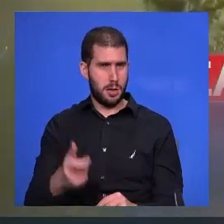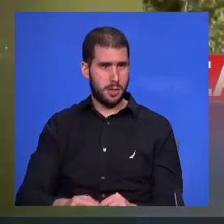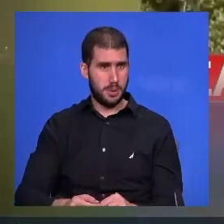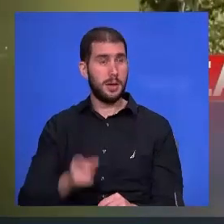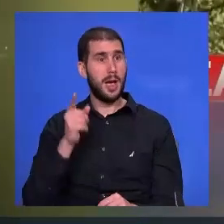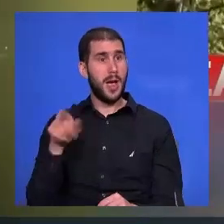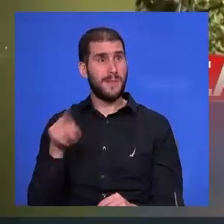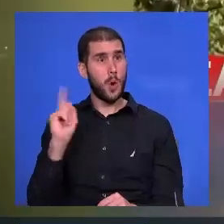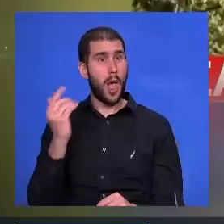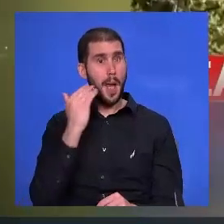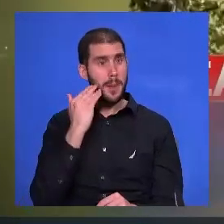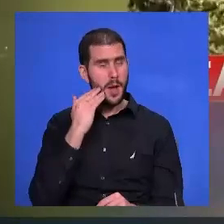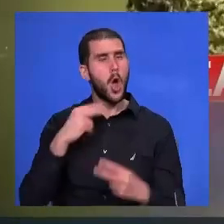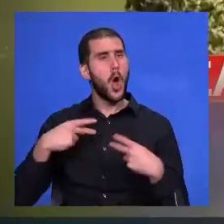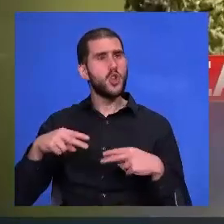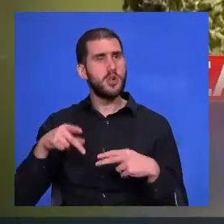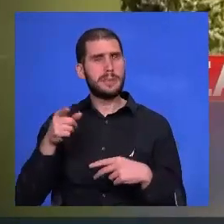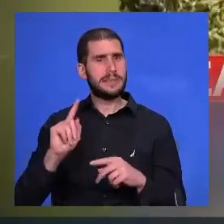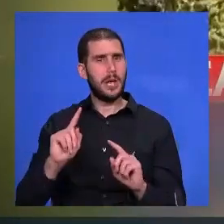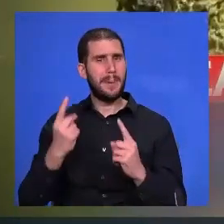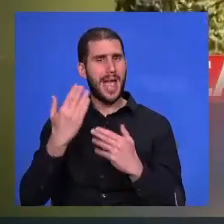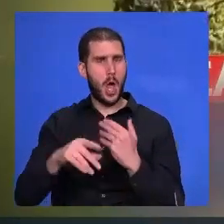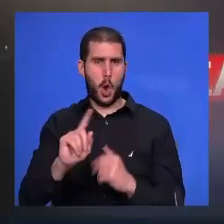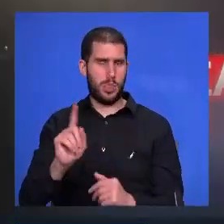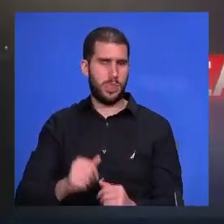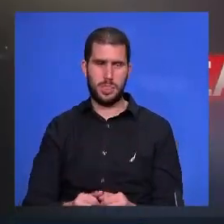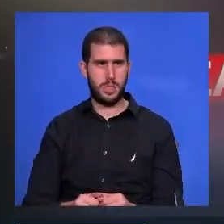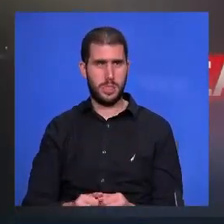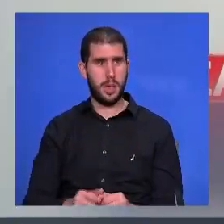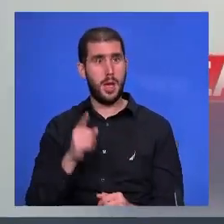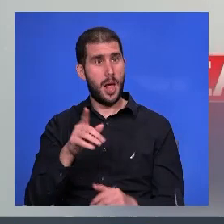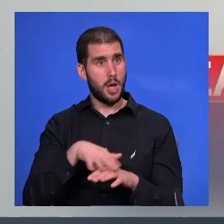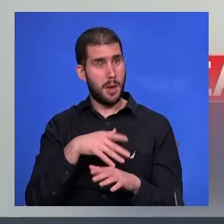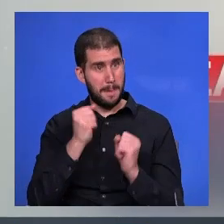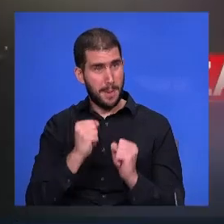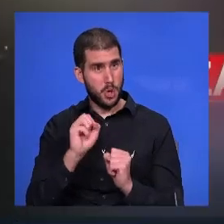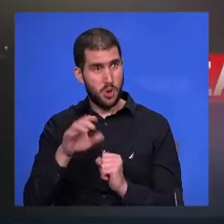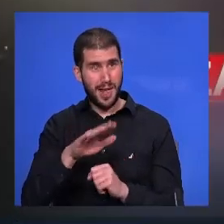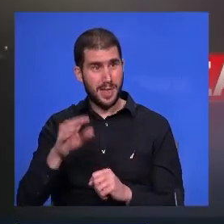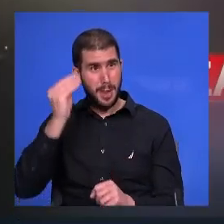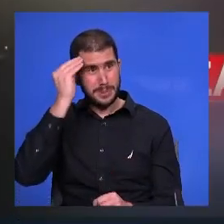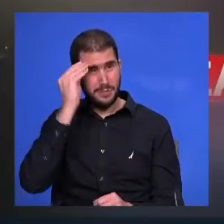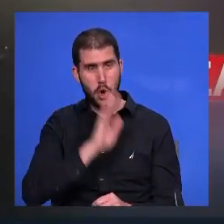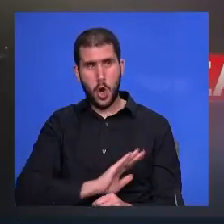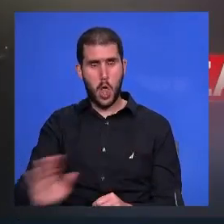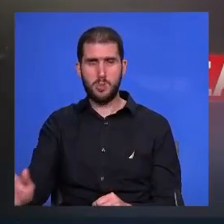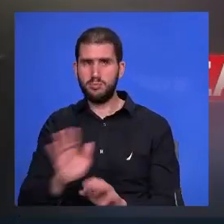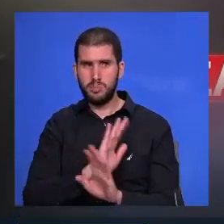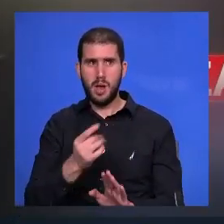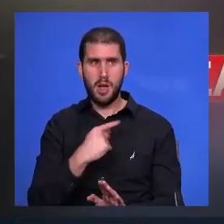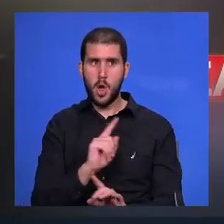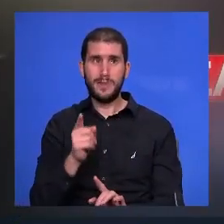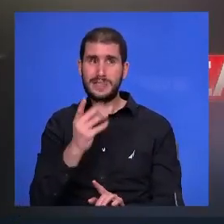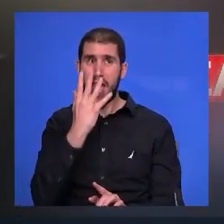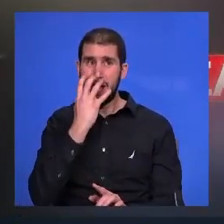הם ואמריקה כולה חוששים שזה לא המקרה האחרון. Do you feel safe sending your kids to school? No. I don't, and